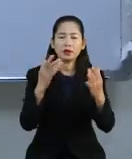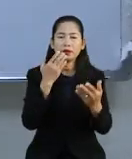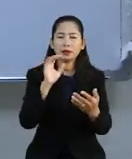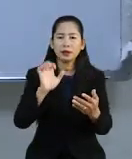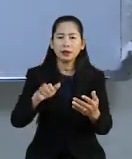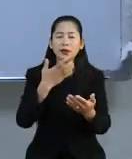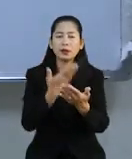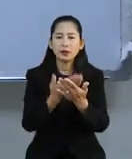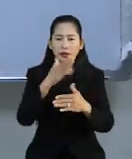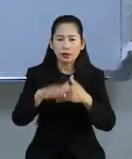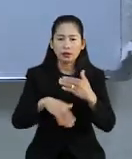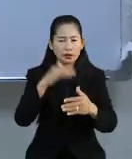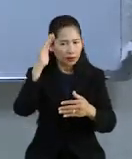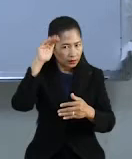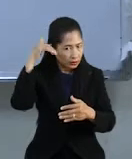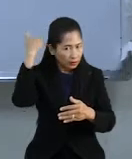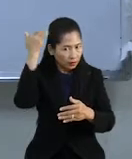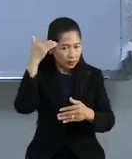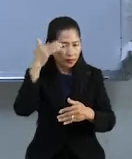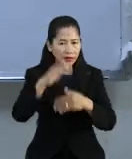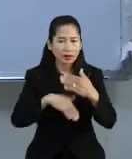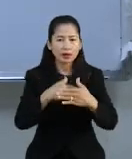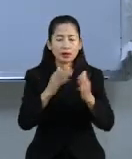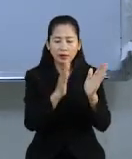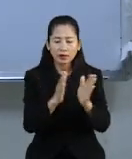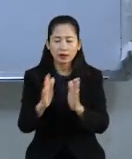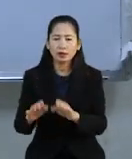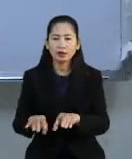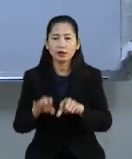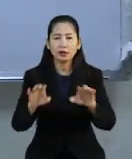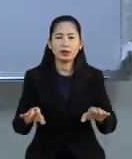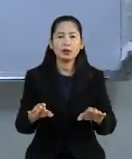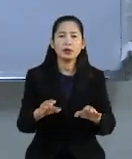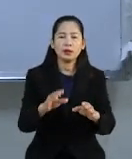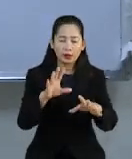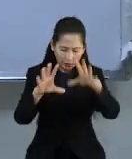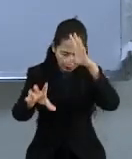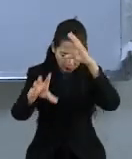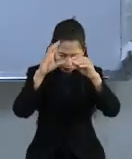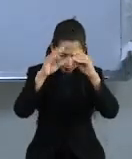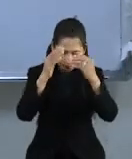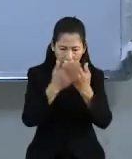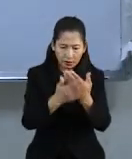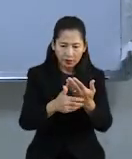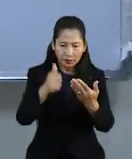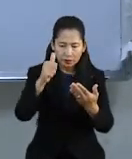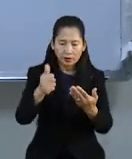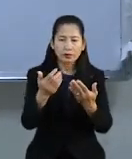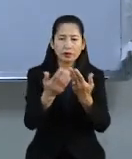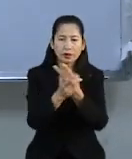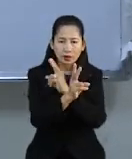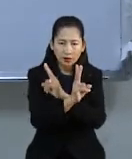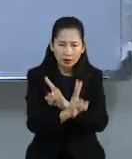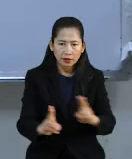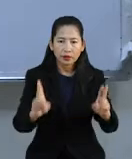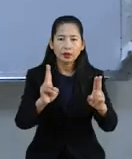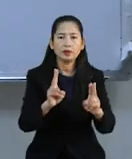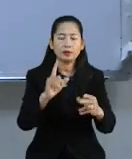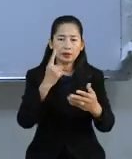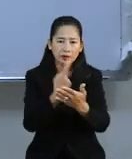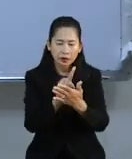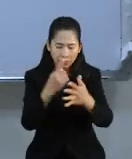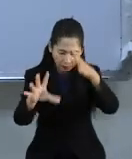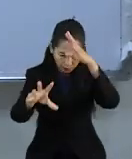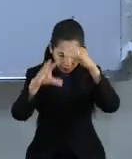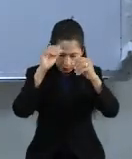ở con tặng ở khả nế này khu sân không tha con ở khả nế bàn riêng trăm tì cần mày xin nọ đi sâu bàn xa mà rung bàm tình tìm xong bà đẹp sắc xa xong bà cho